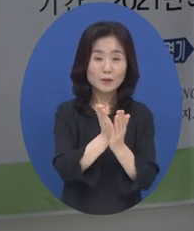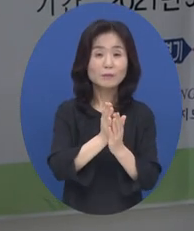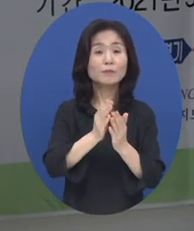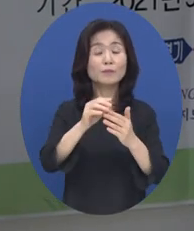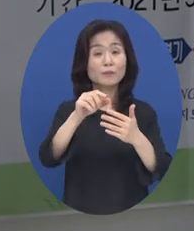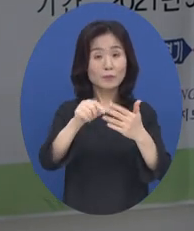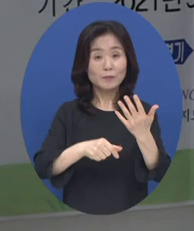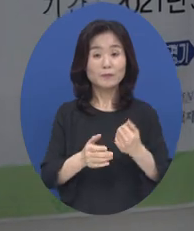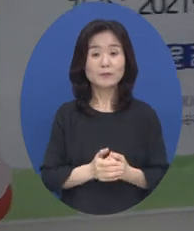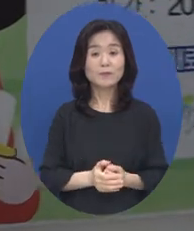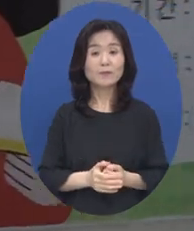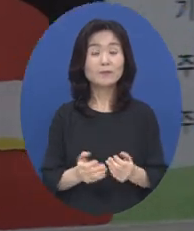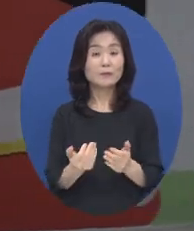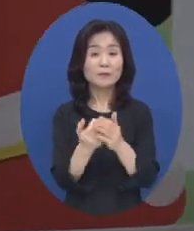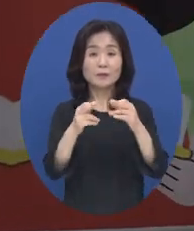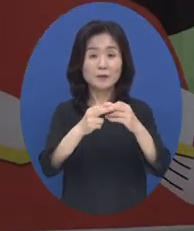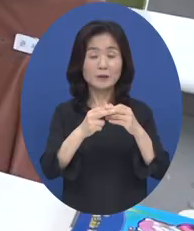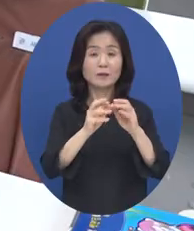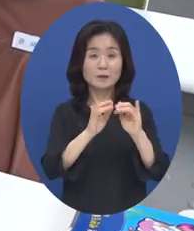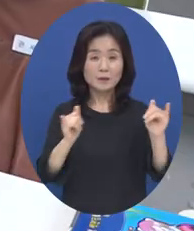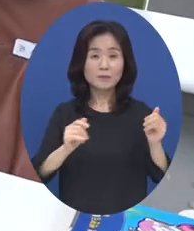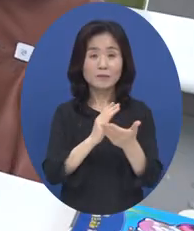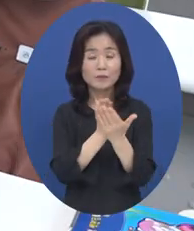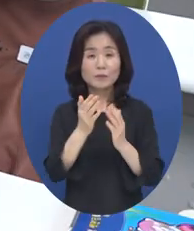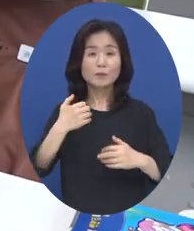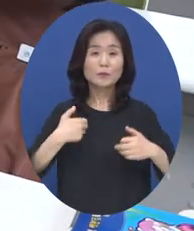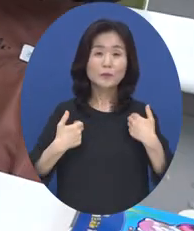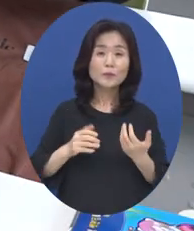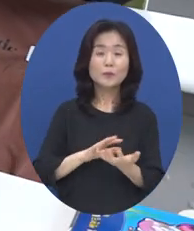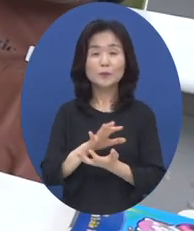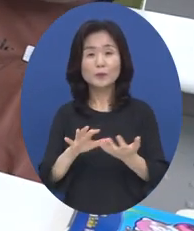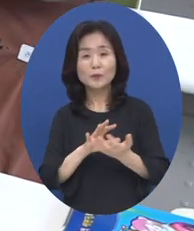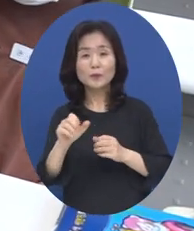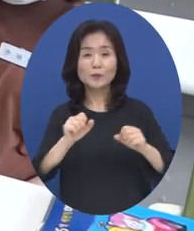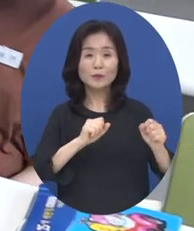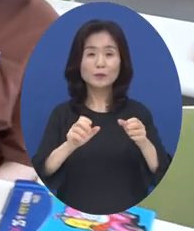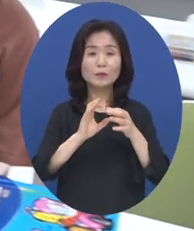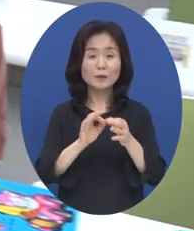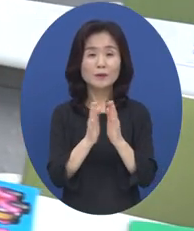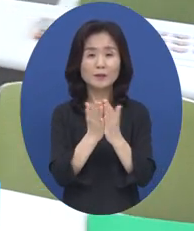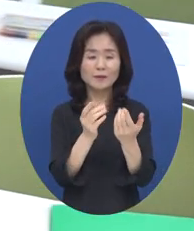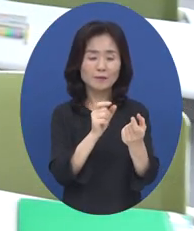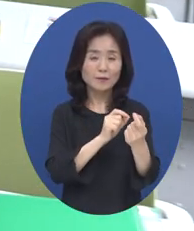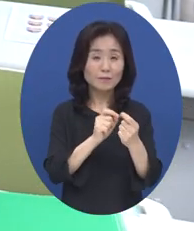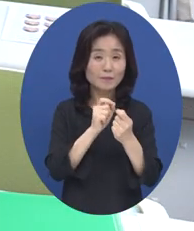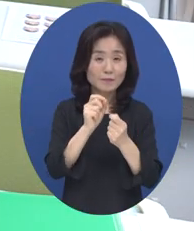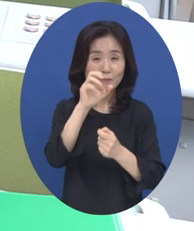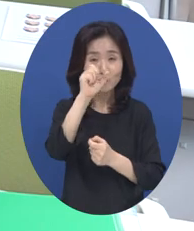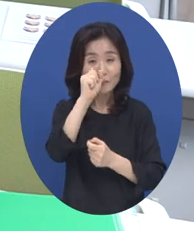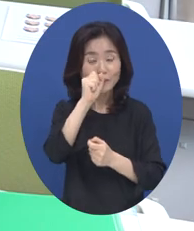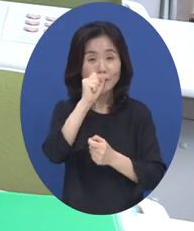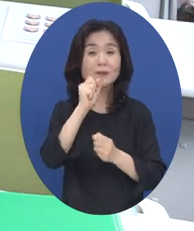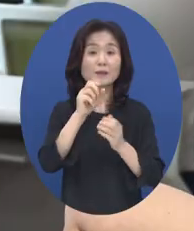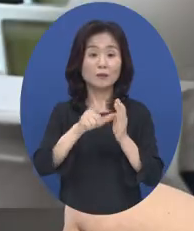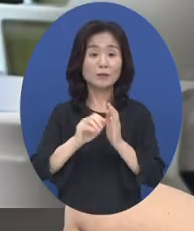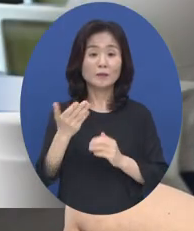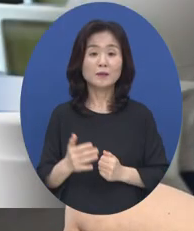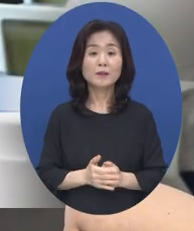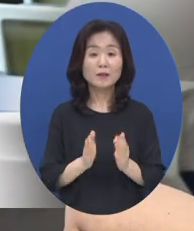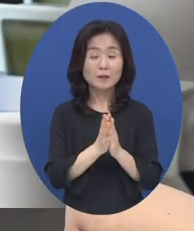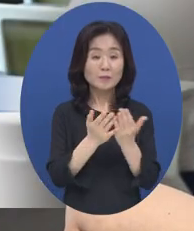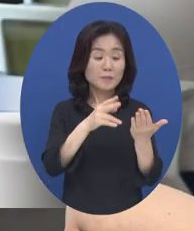발달 장애인들에게는 다양한 놀이와 학습을 통해 책과 한뼘더 가까워지는 시간이 되고 있습니다. 책을